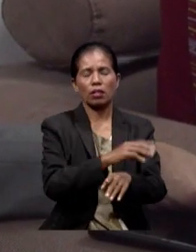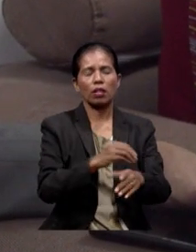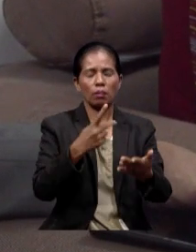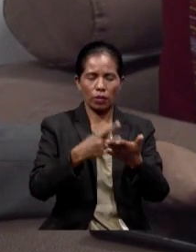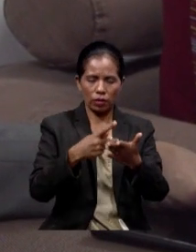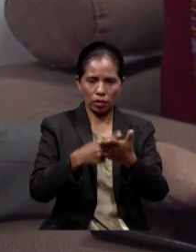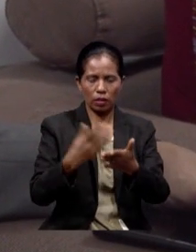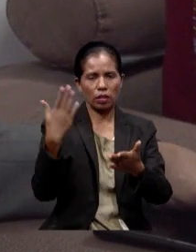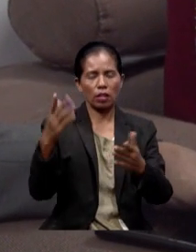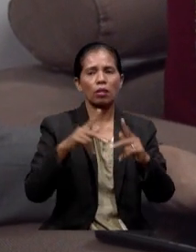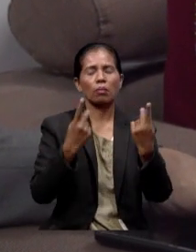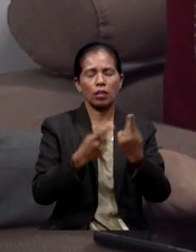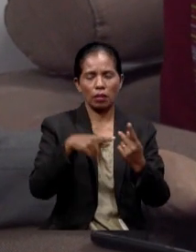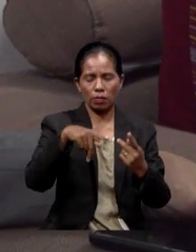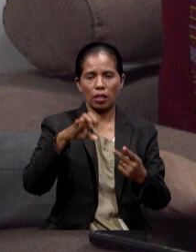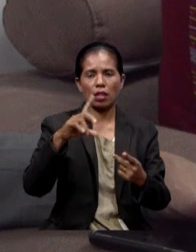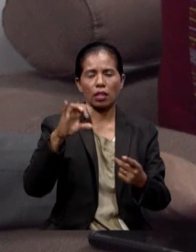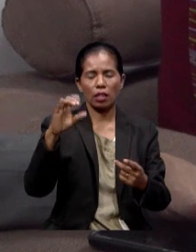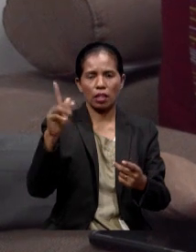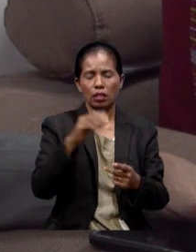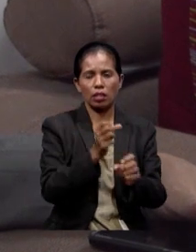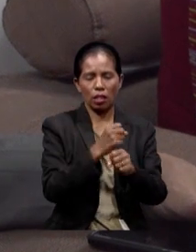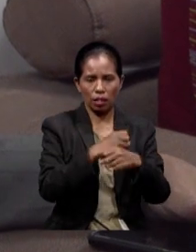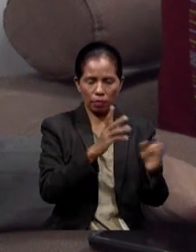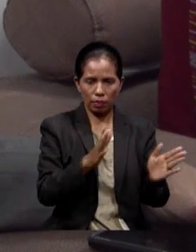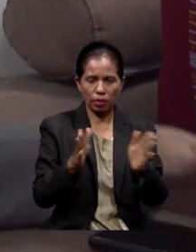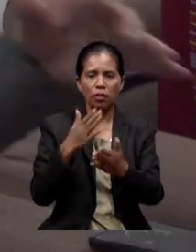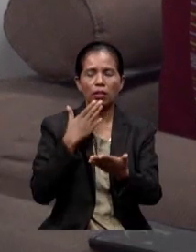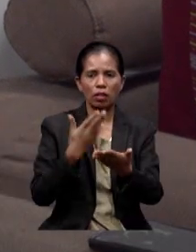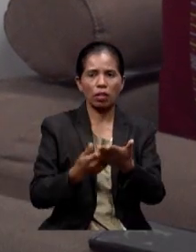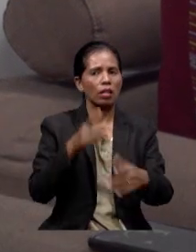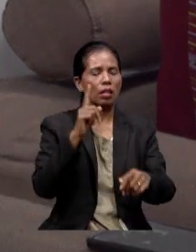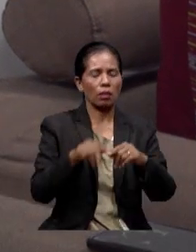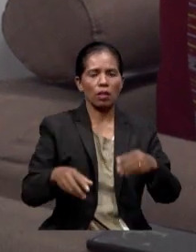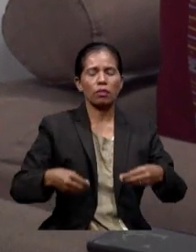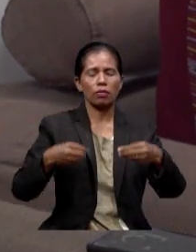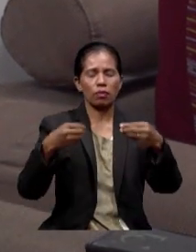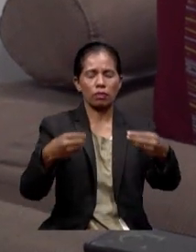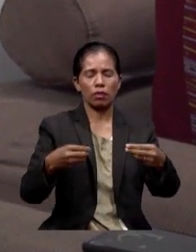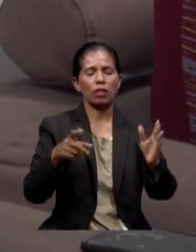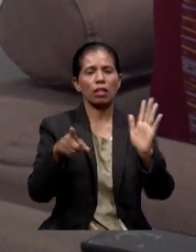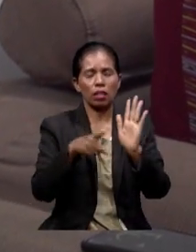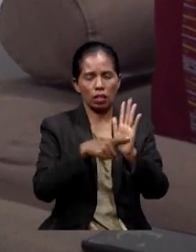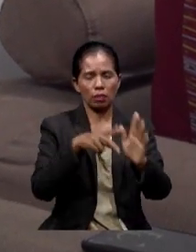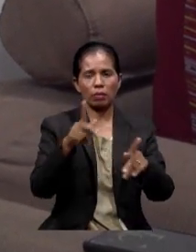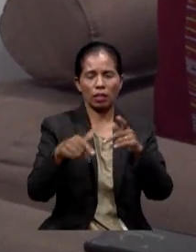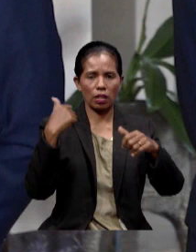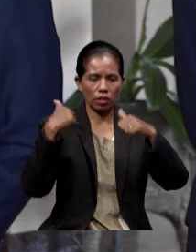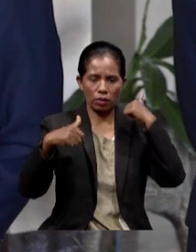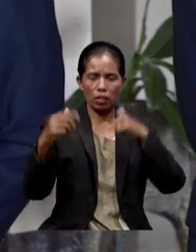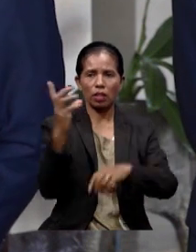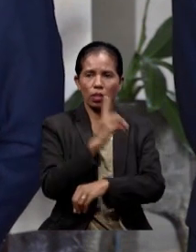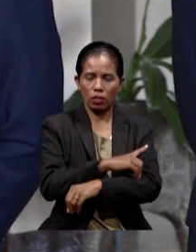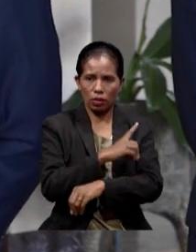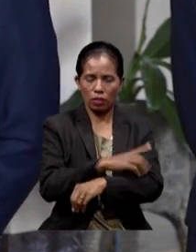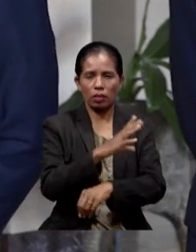ne, Companhia Pelican Paradise se hal preparasyon diak ho dilabele fo impacto negativo ba komunidade ni atividade lor-loron,